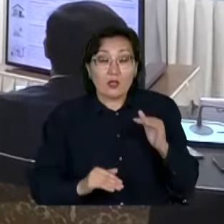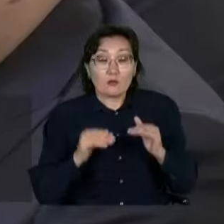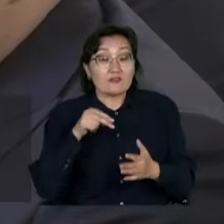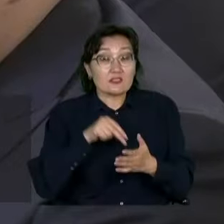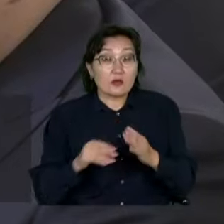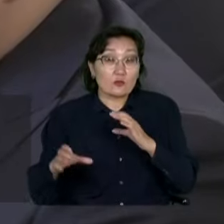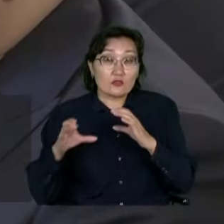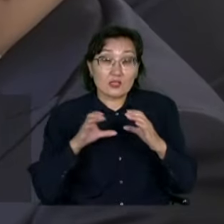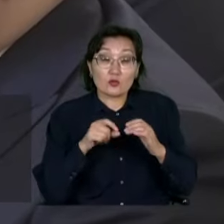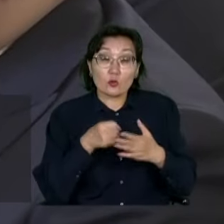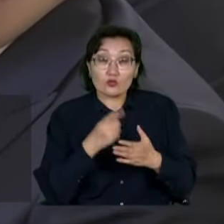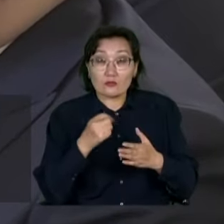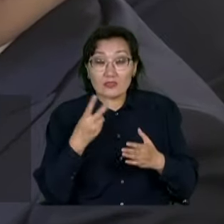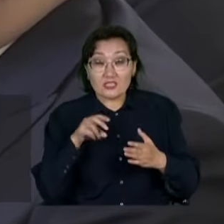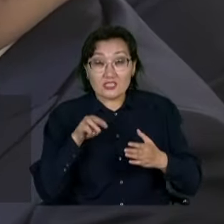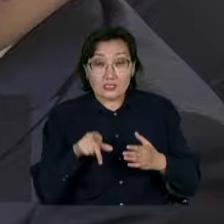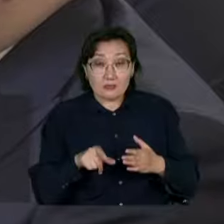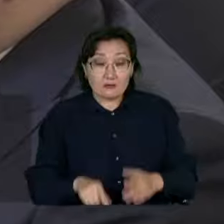автобусе до 120 тенге.